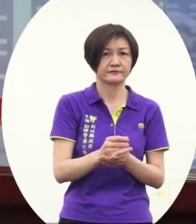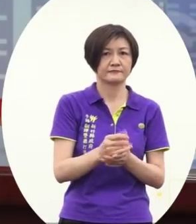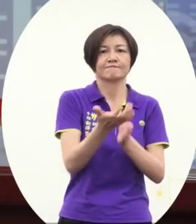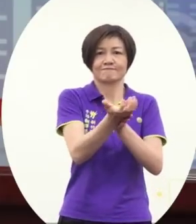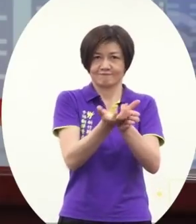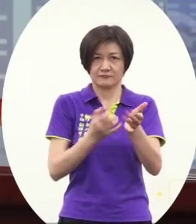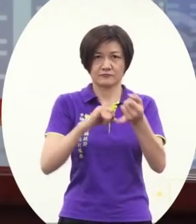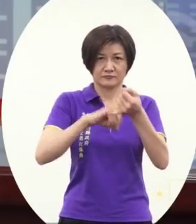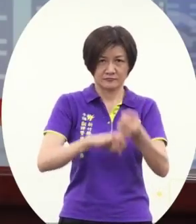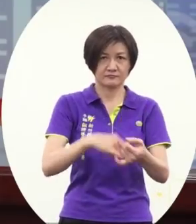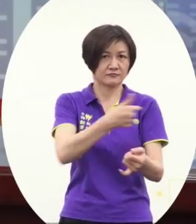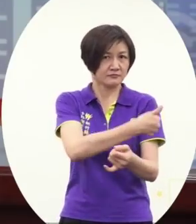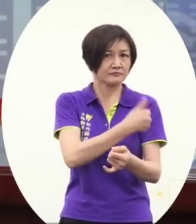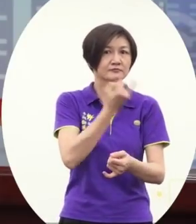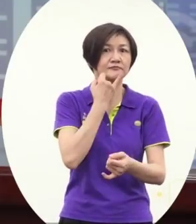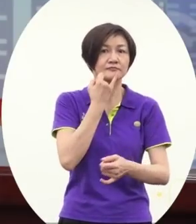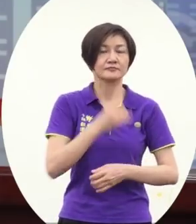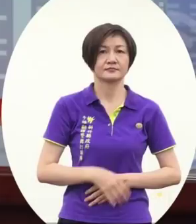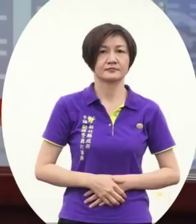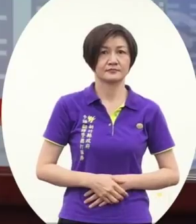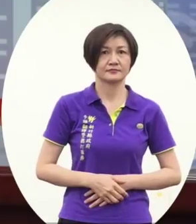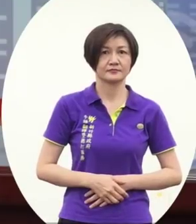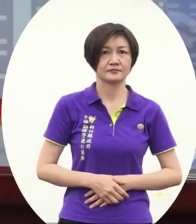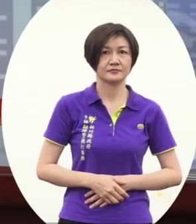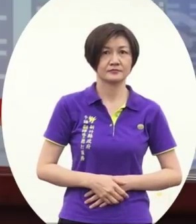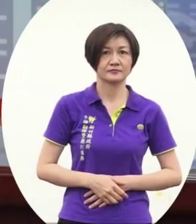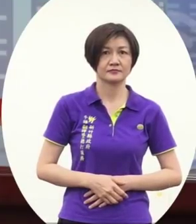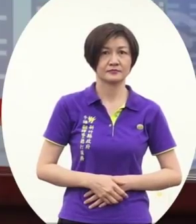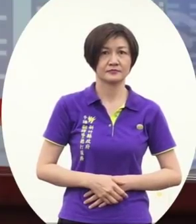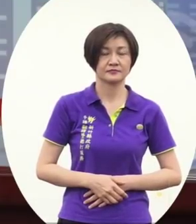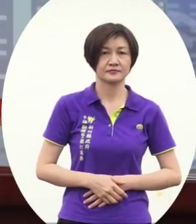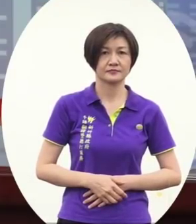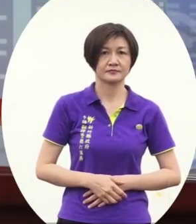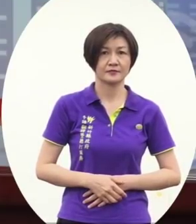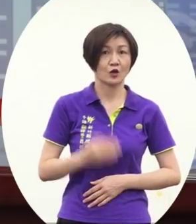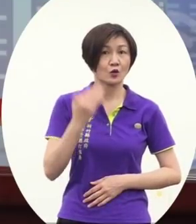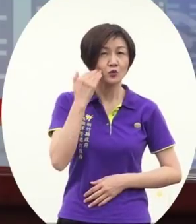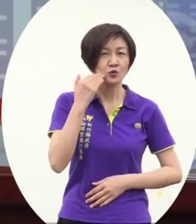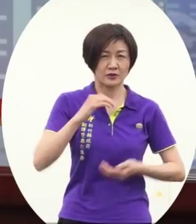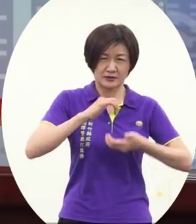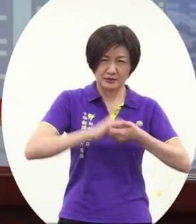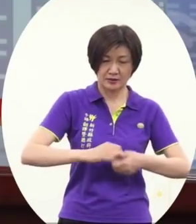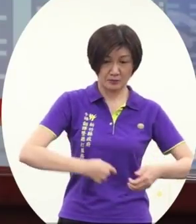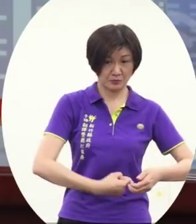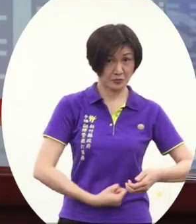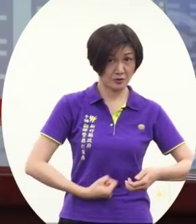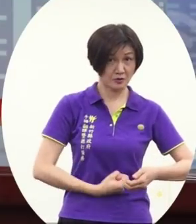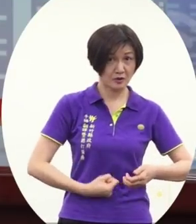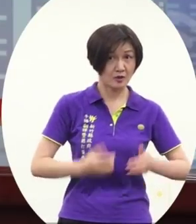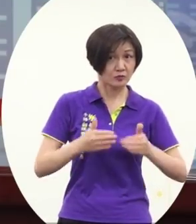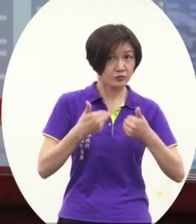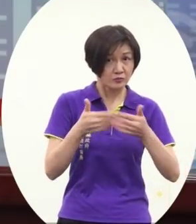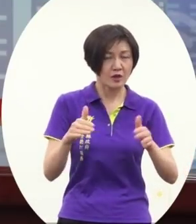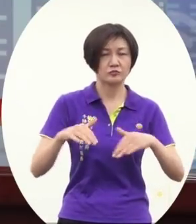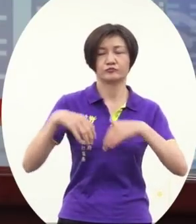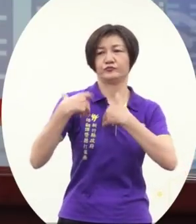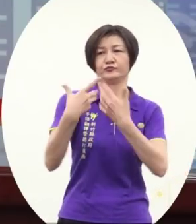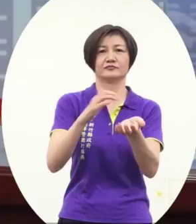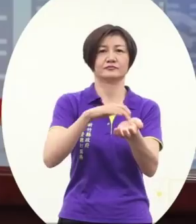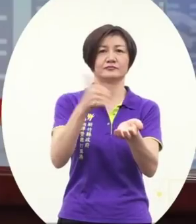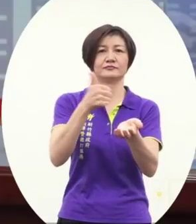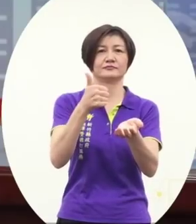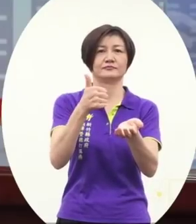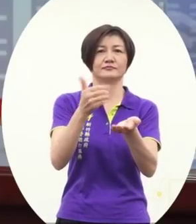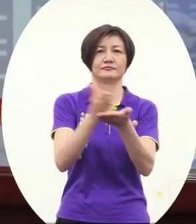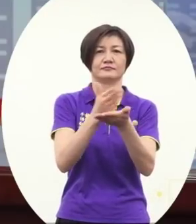种。那至于是否要照过超音波以后再打，还是要由医师来判断。